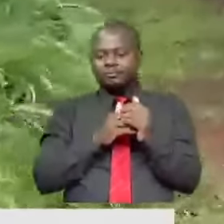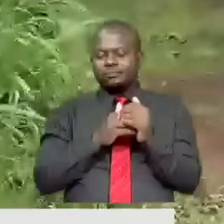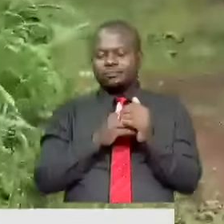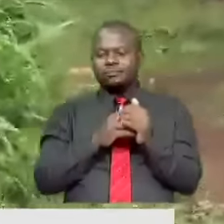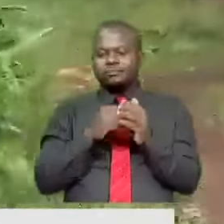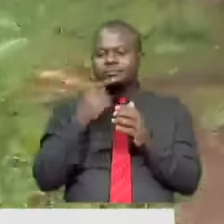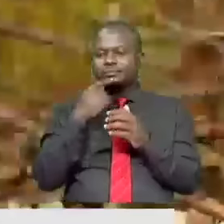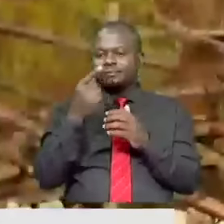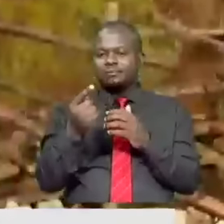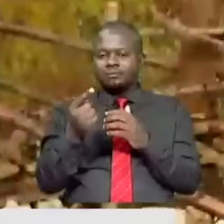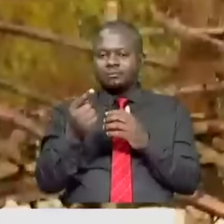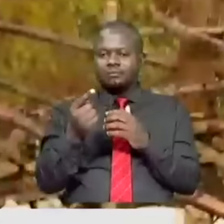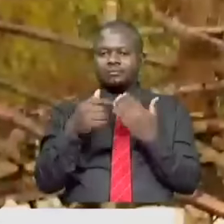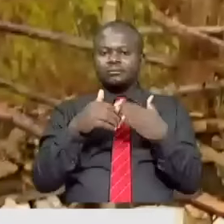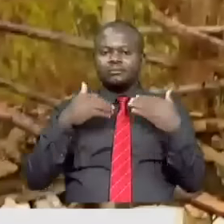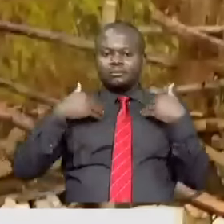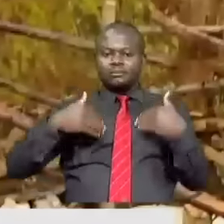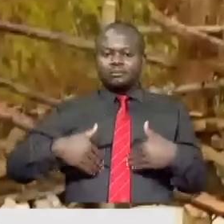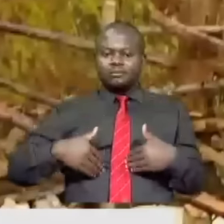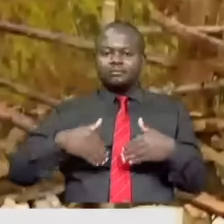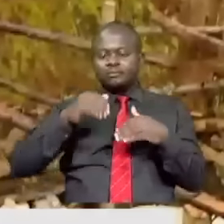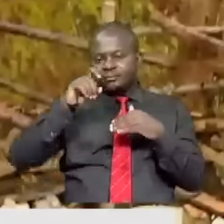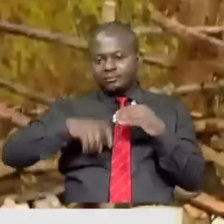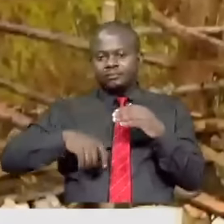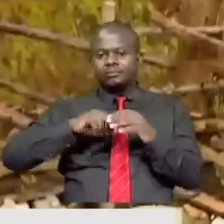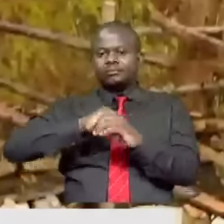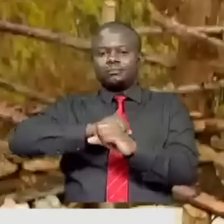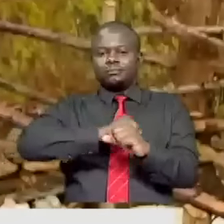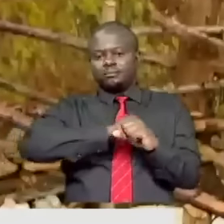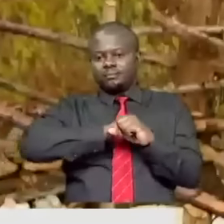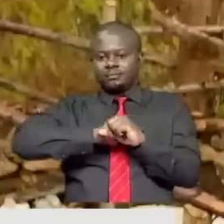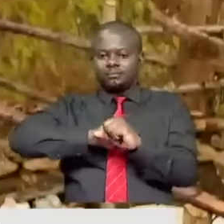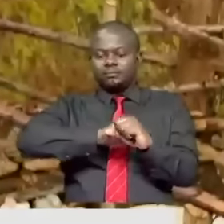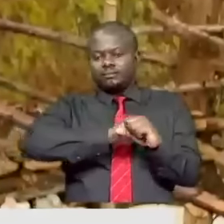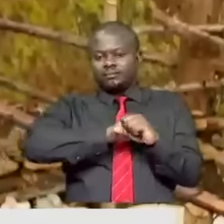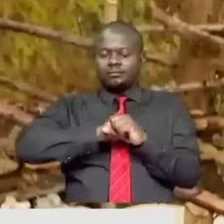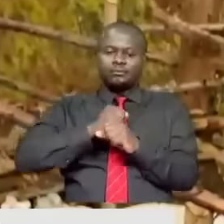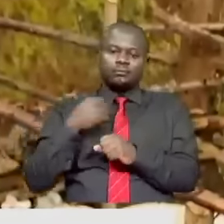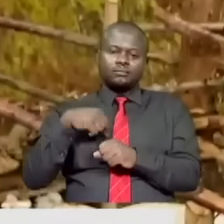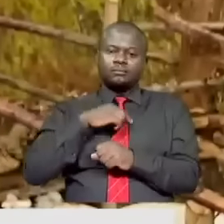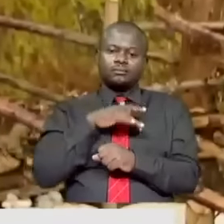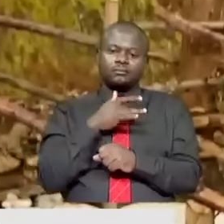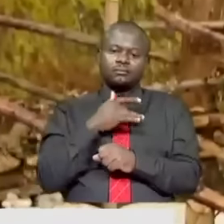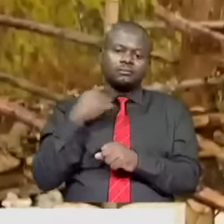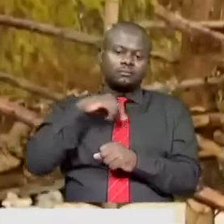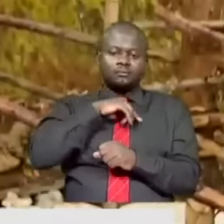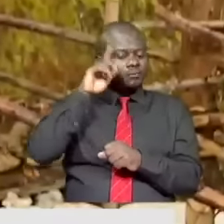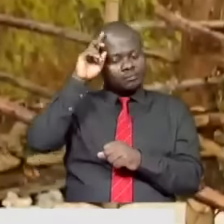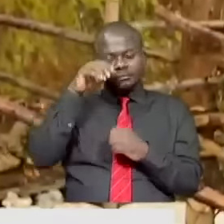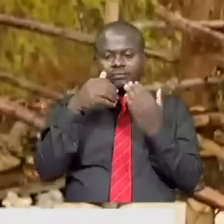ari imibiri igomba kugira gute kubungabungwa, twumva byagombye kugira gute